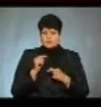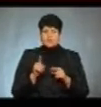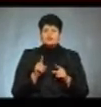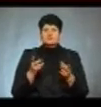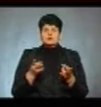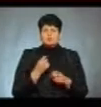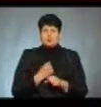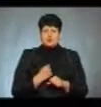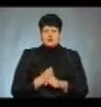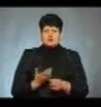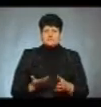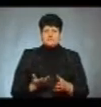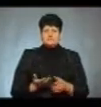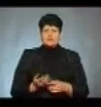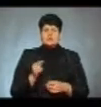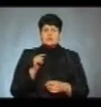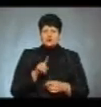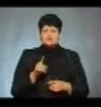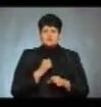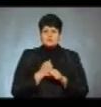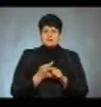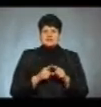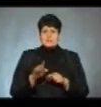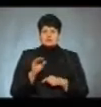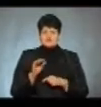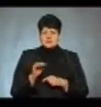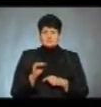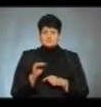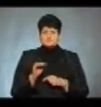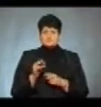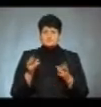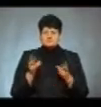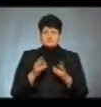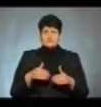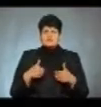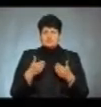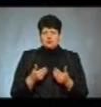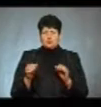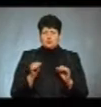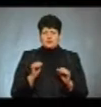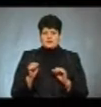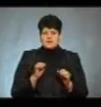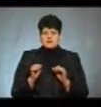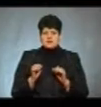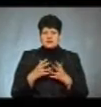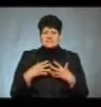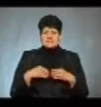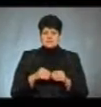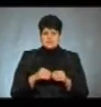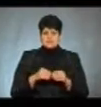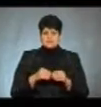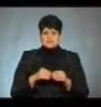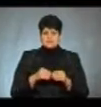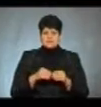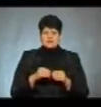потрібно робити? Для того, щоб виробити це посвідчення, потрібно звернутися до управління сім'ї